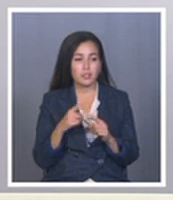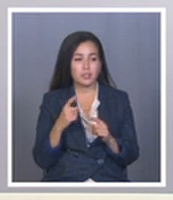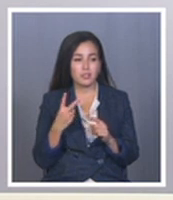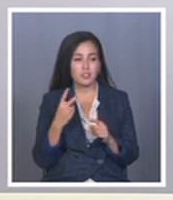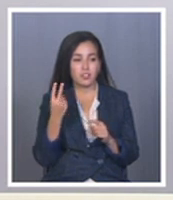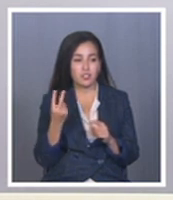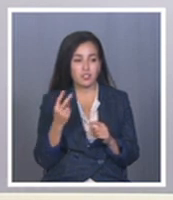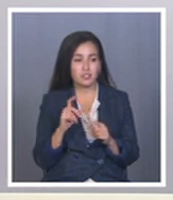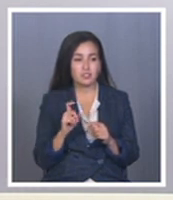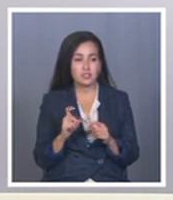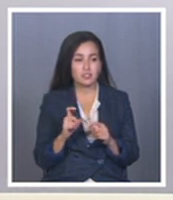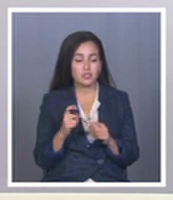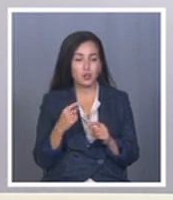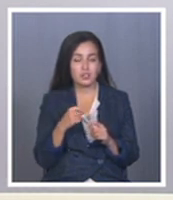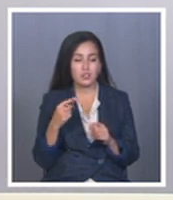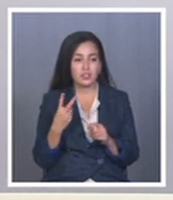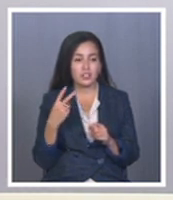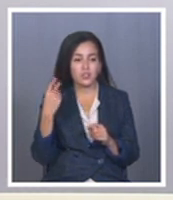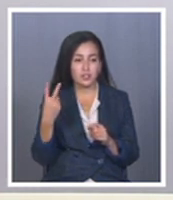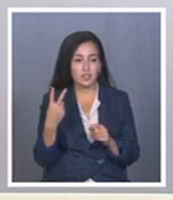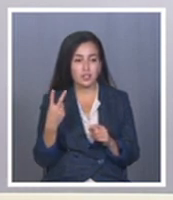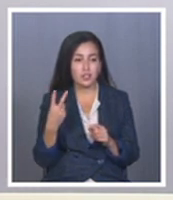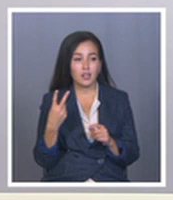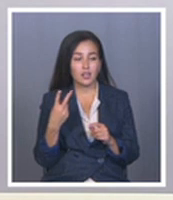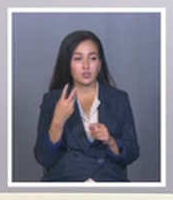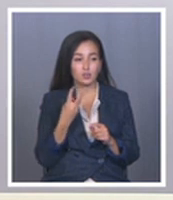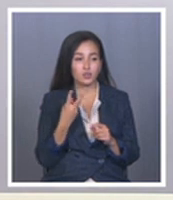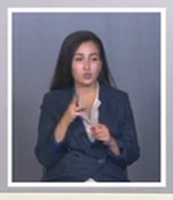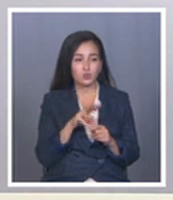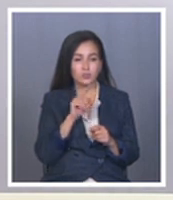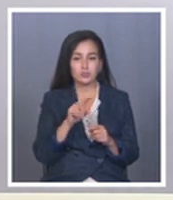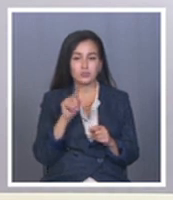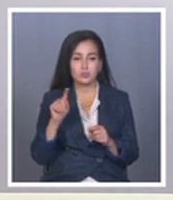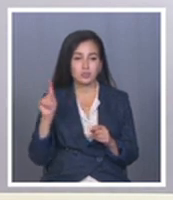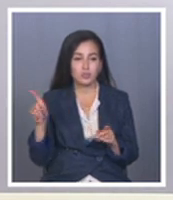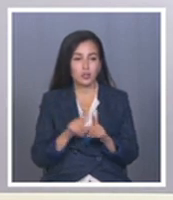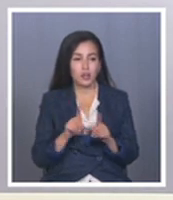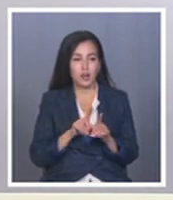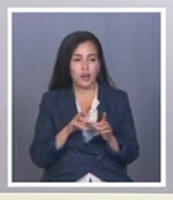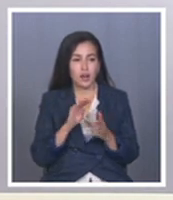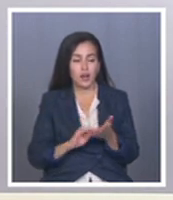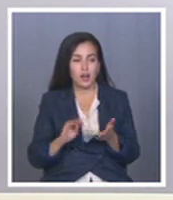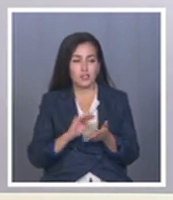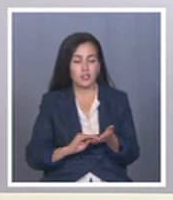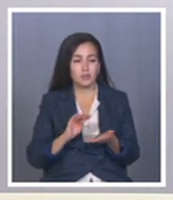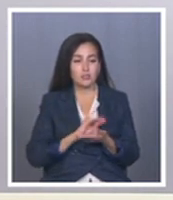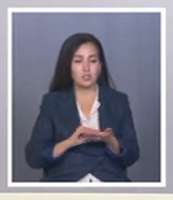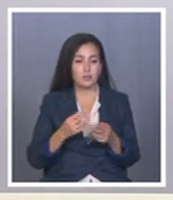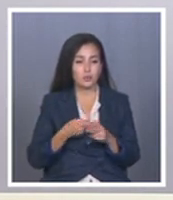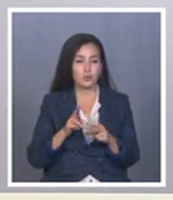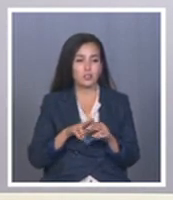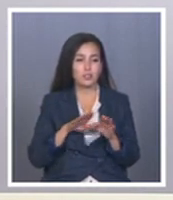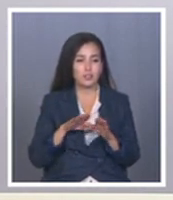x азайтылған 2-нің квадраты болады. Яғни қараңыздар, мына 3 бөлшектің 3-үін де қайталап жаздық, бірақ бұл ретте